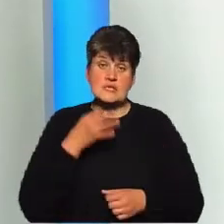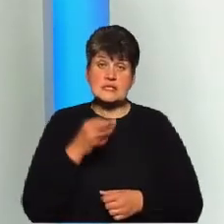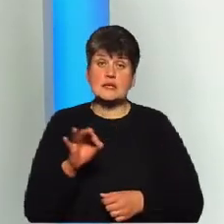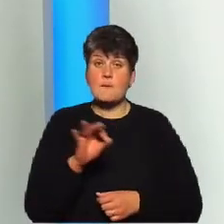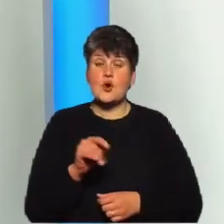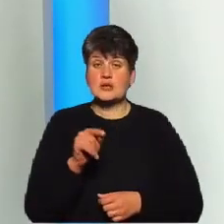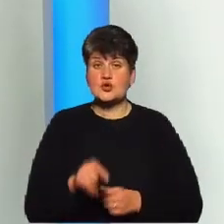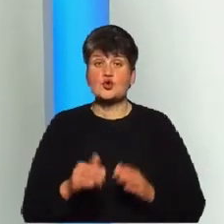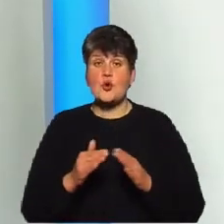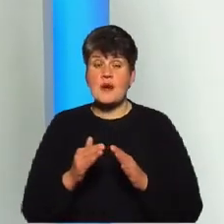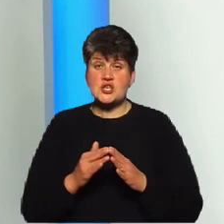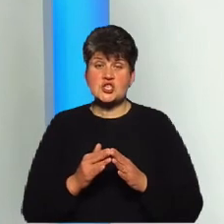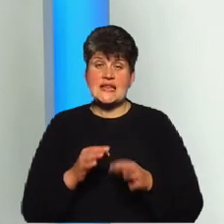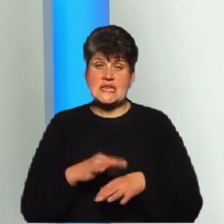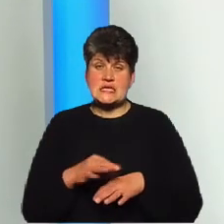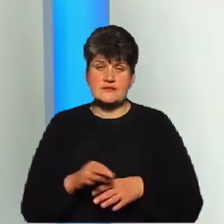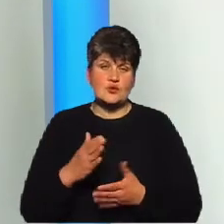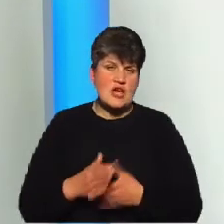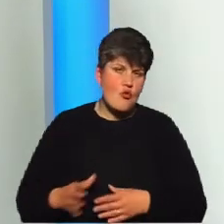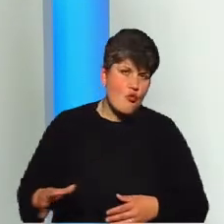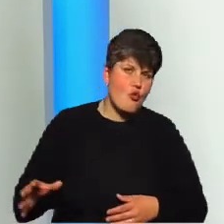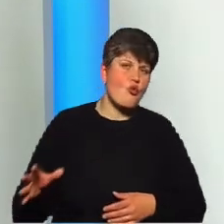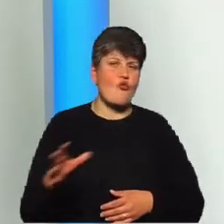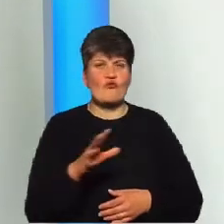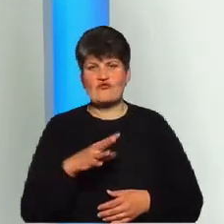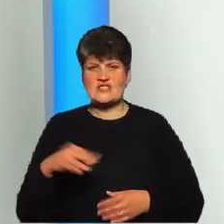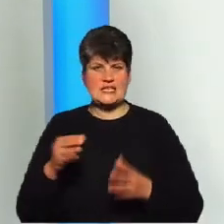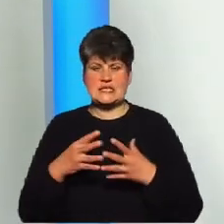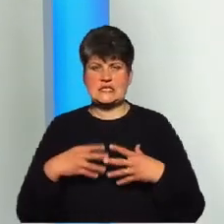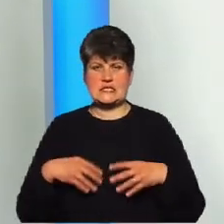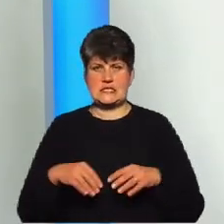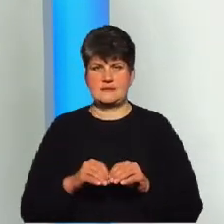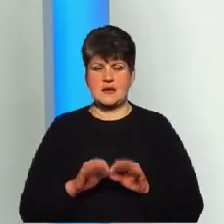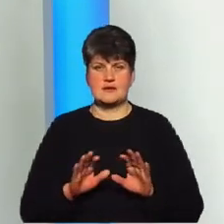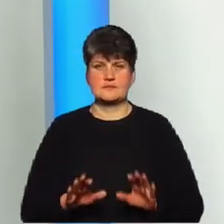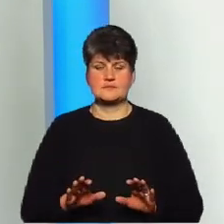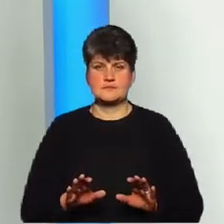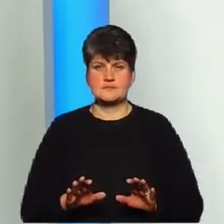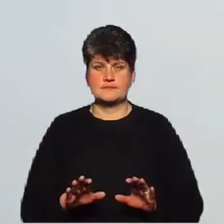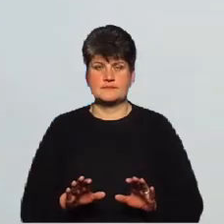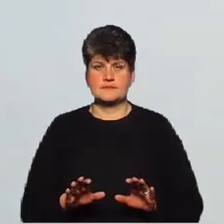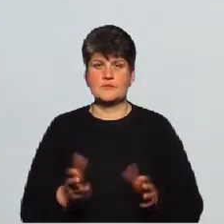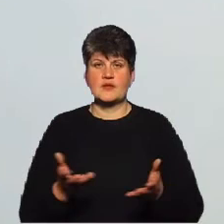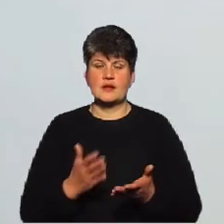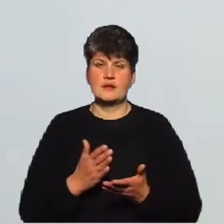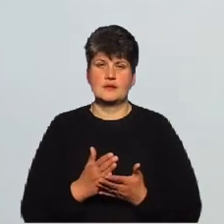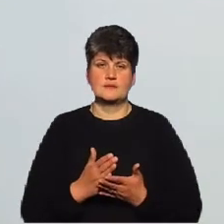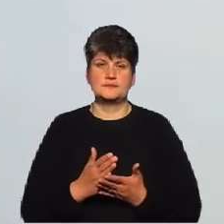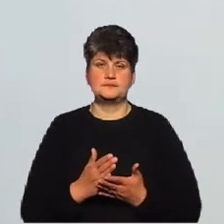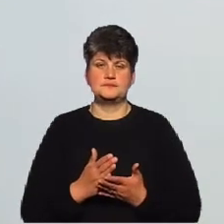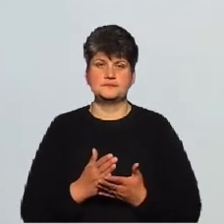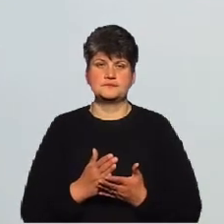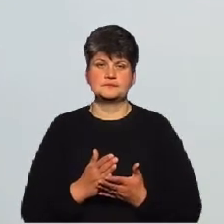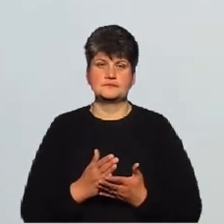домашнє насильство вчиняється у всіх, скажімо так, сім'ях, в яких є і, скажімо так,